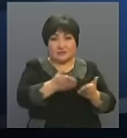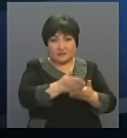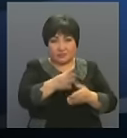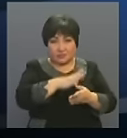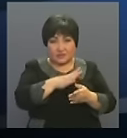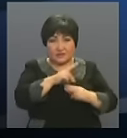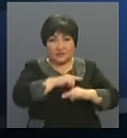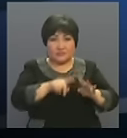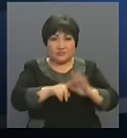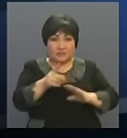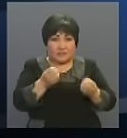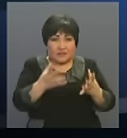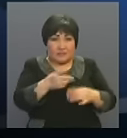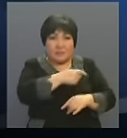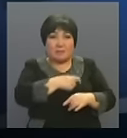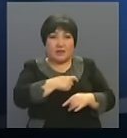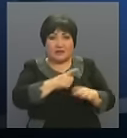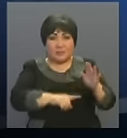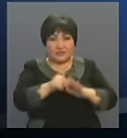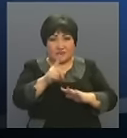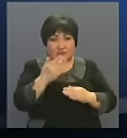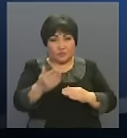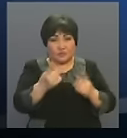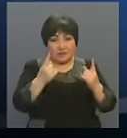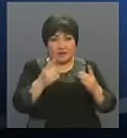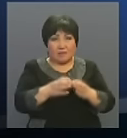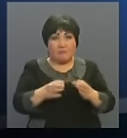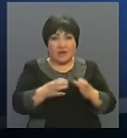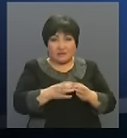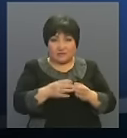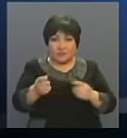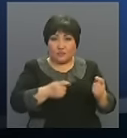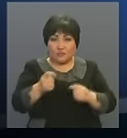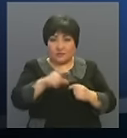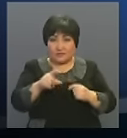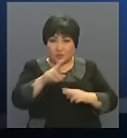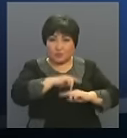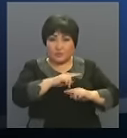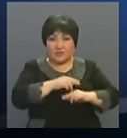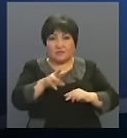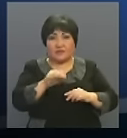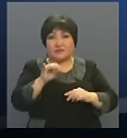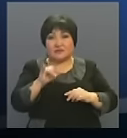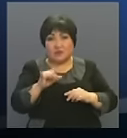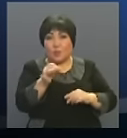оператор болудан бастаған ол, ірі компанияларға жетекшілік еткен. Ал Маңғыстау облысының жаңа әкімі болып, апта